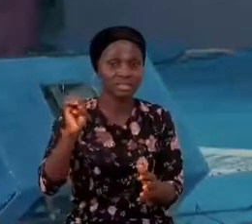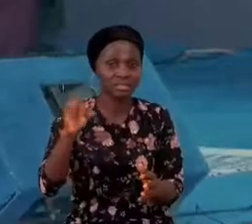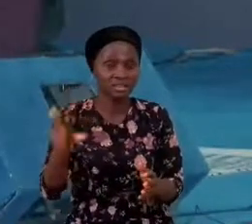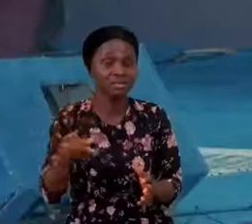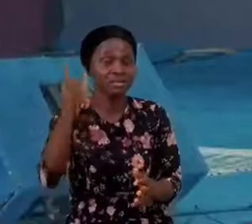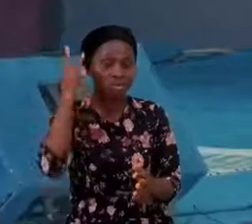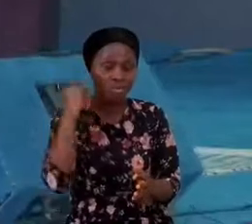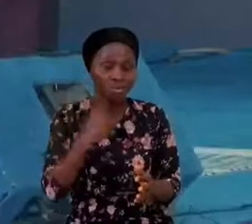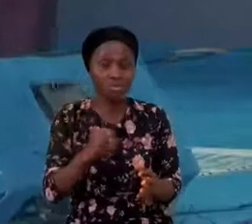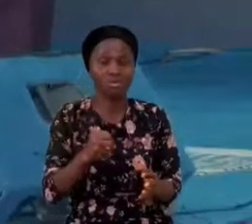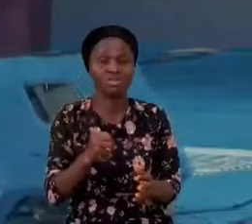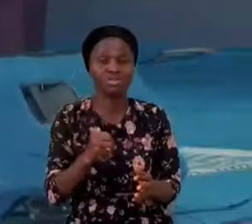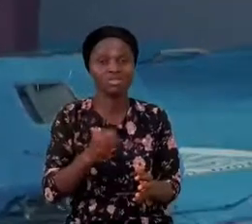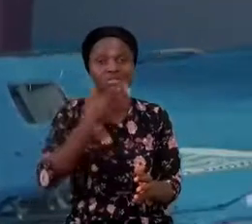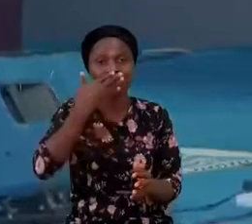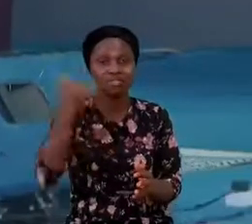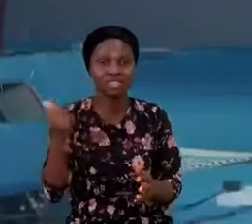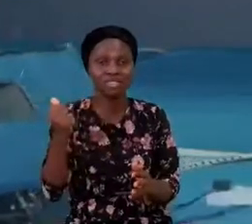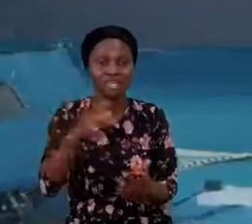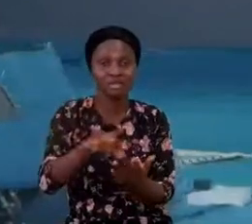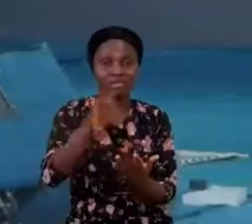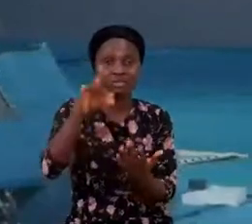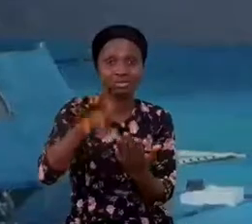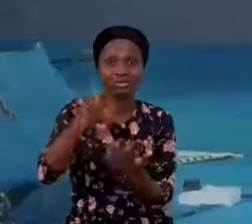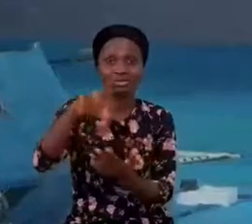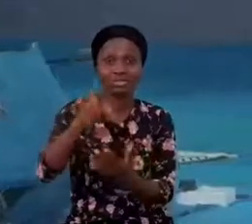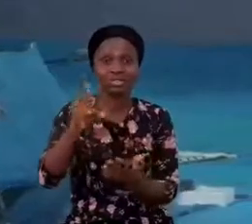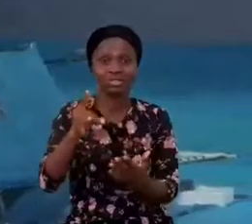Au-dessus des gouverneurs, au-dessus des satrapes,